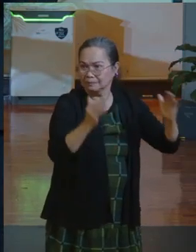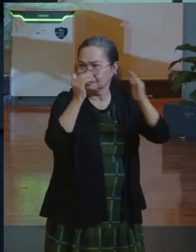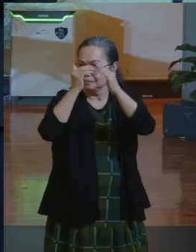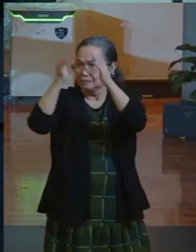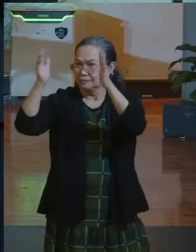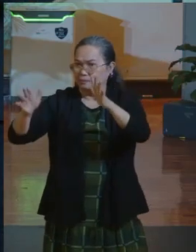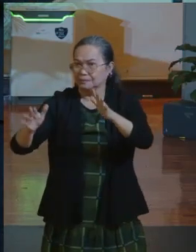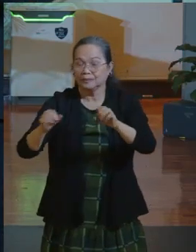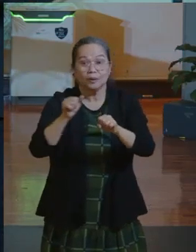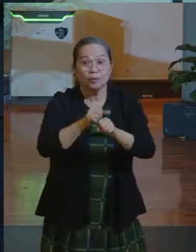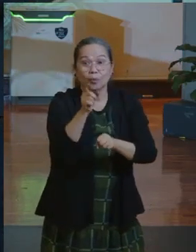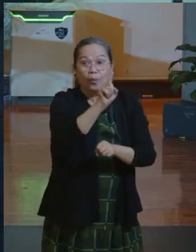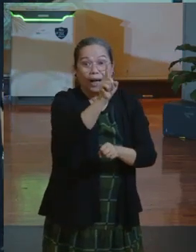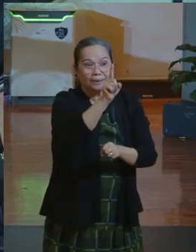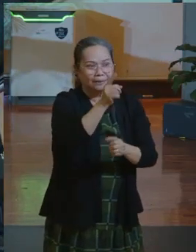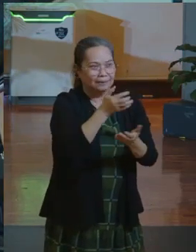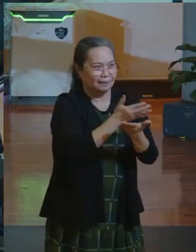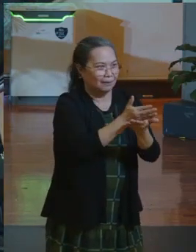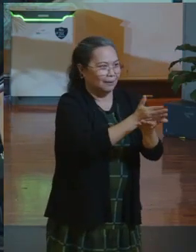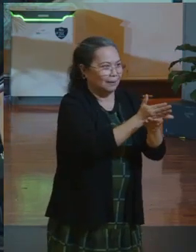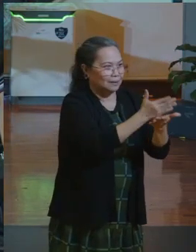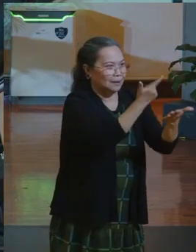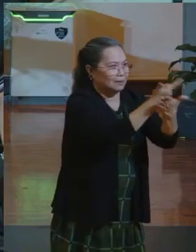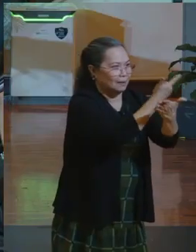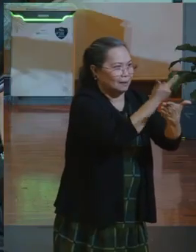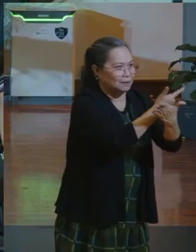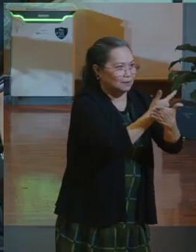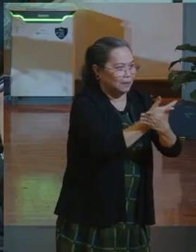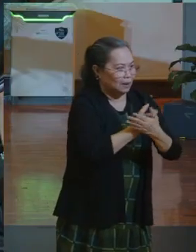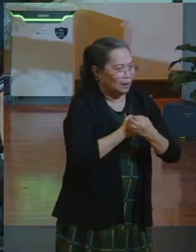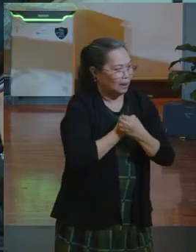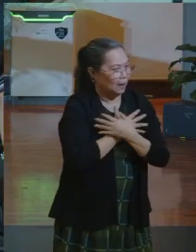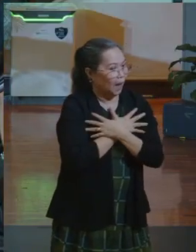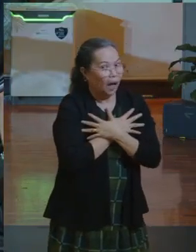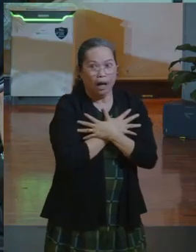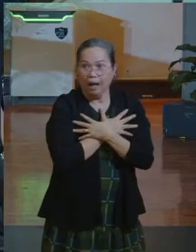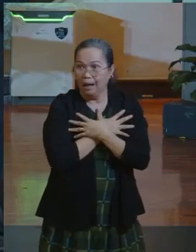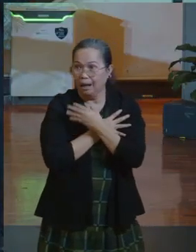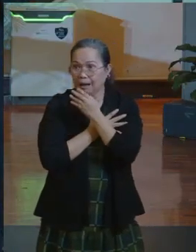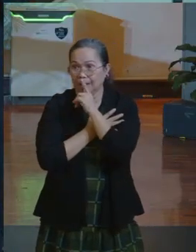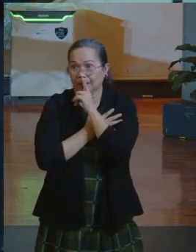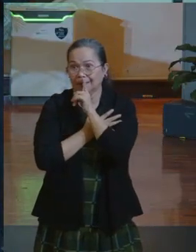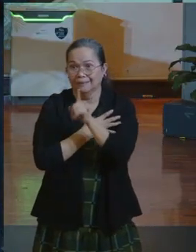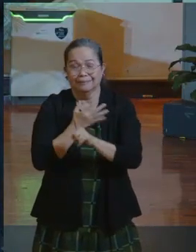upang magbahagi ng ebanghelyo sa kanila. Nakakaot po.